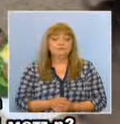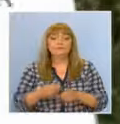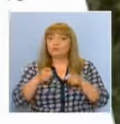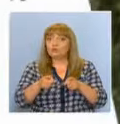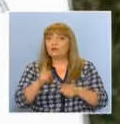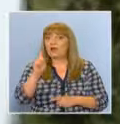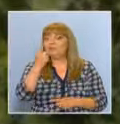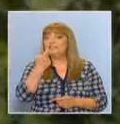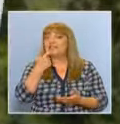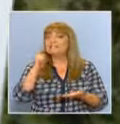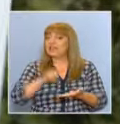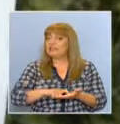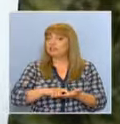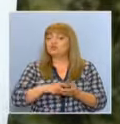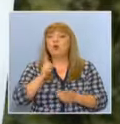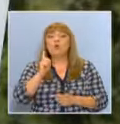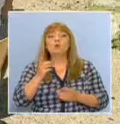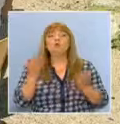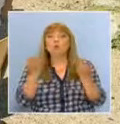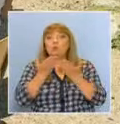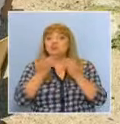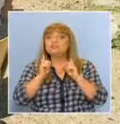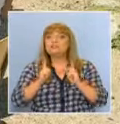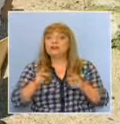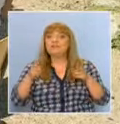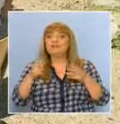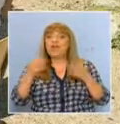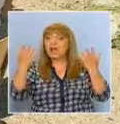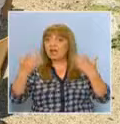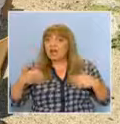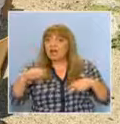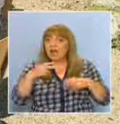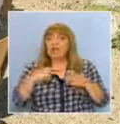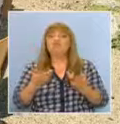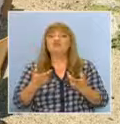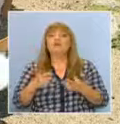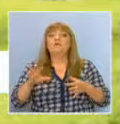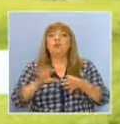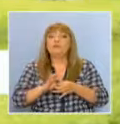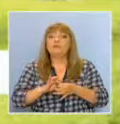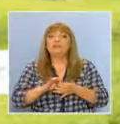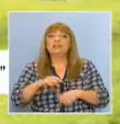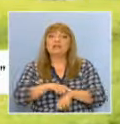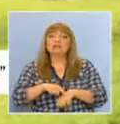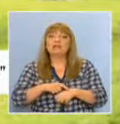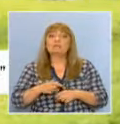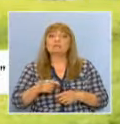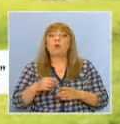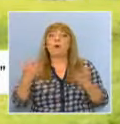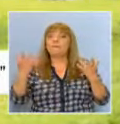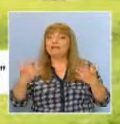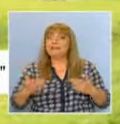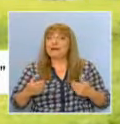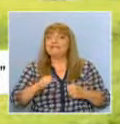Това е една от задачите, които учениците трябваше да решат в комбинирания час по математика и архитектура. В часовете се стремя